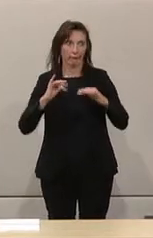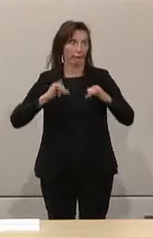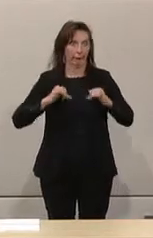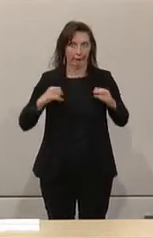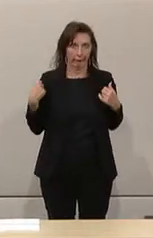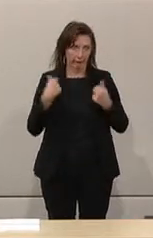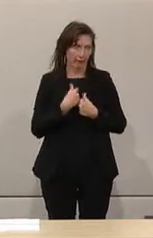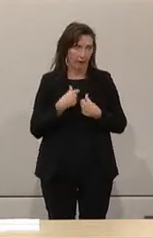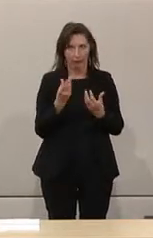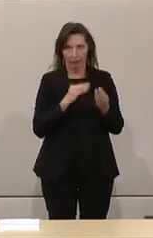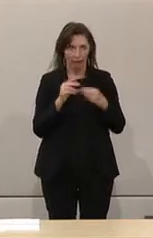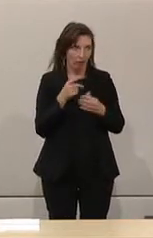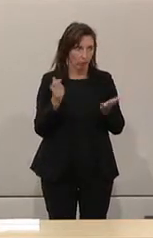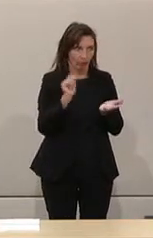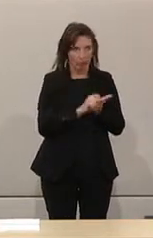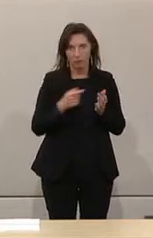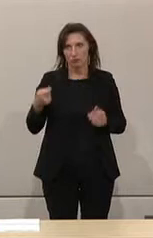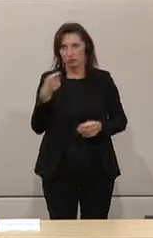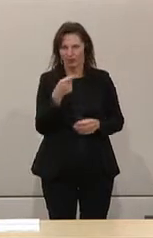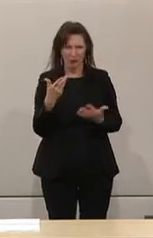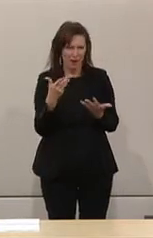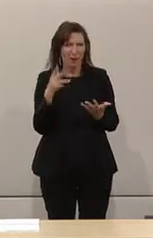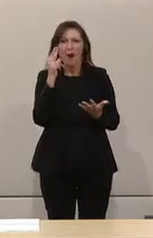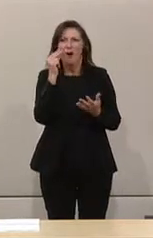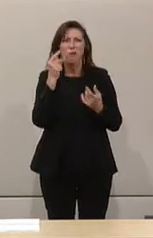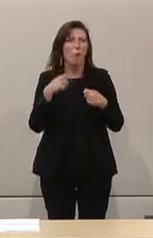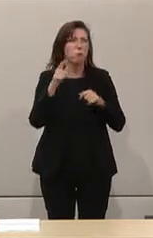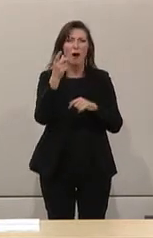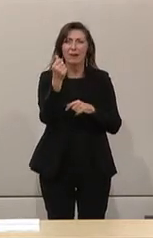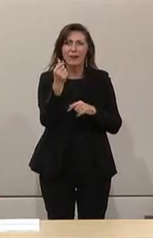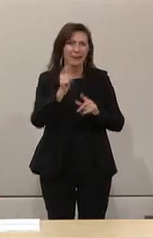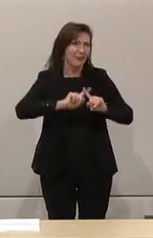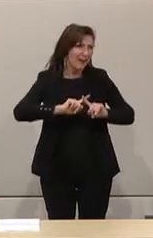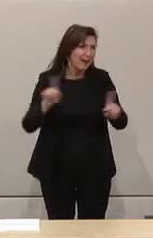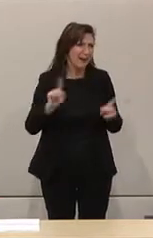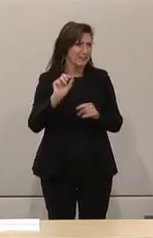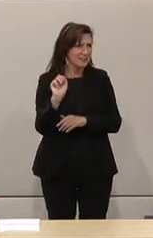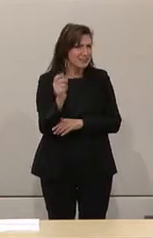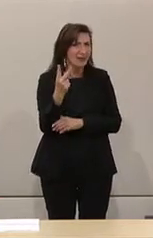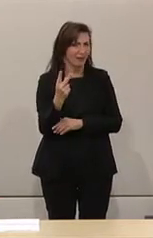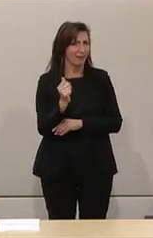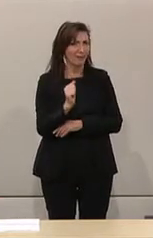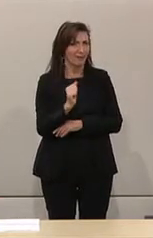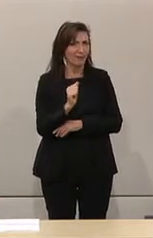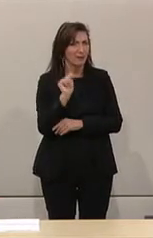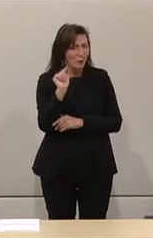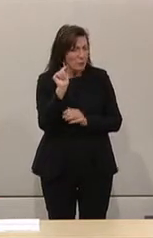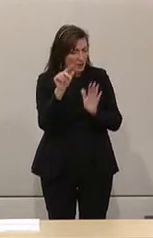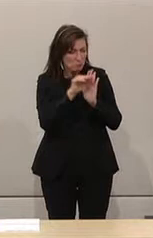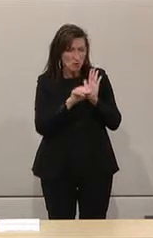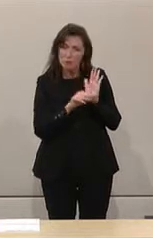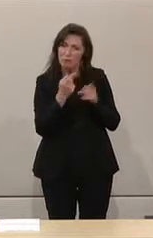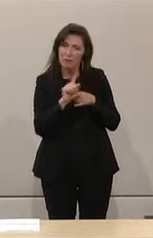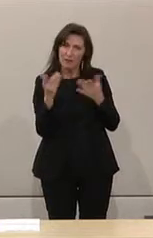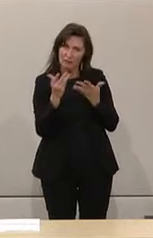ist dieses Wohnbaugeld nicht gedacht. Es fehlt in dieser Bestimmung etwas,